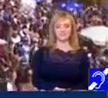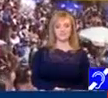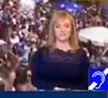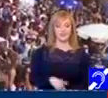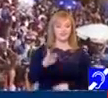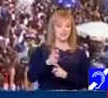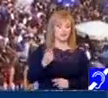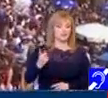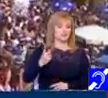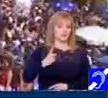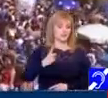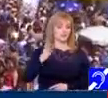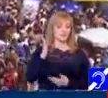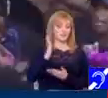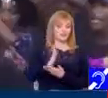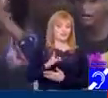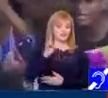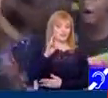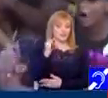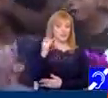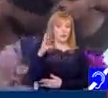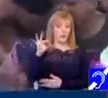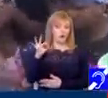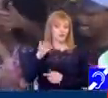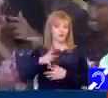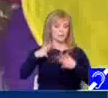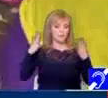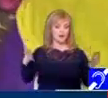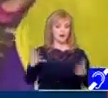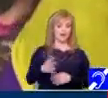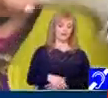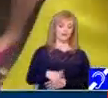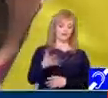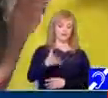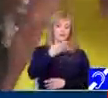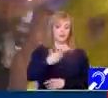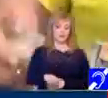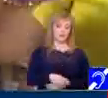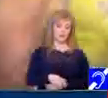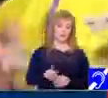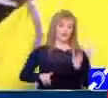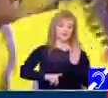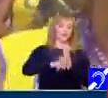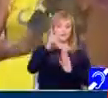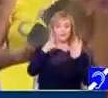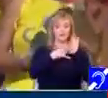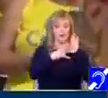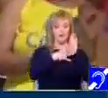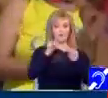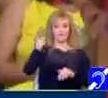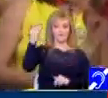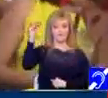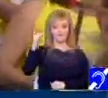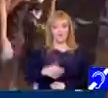Dar cel mai așteptat este carnavalul de la Rio, cel mai mare din lume, cel mai colorat și cel mai senzual. Începe pe 9 februarie,